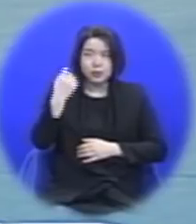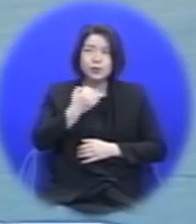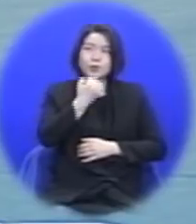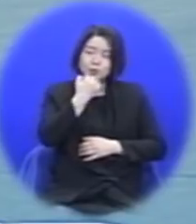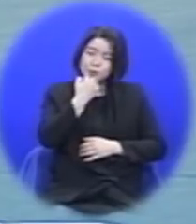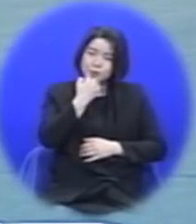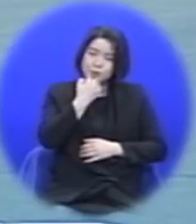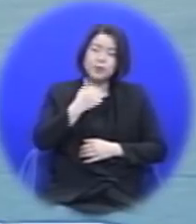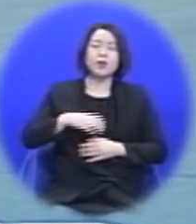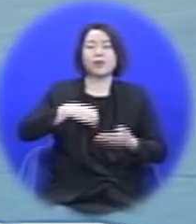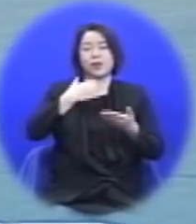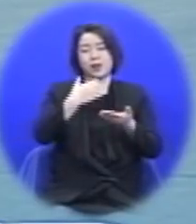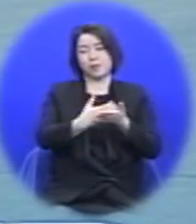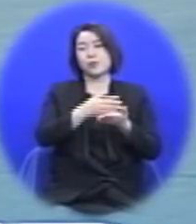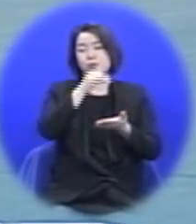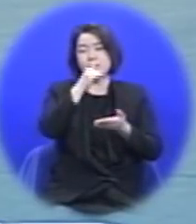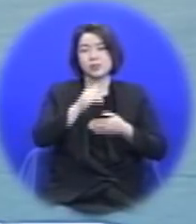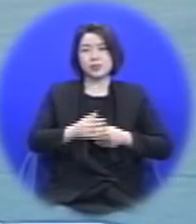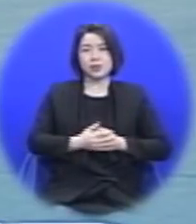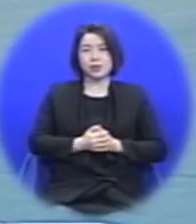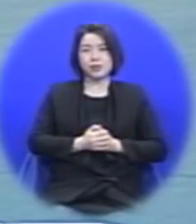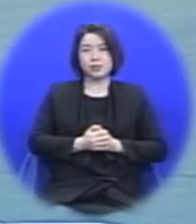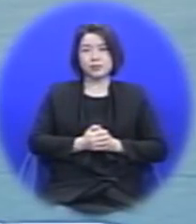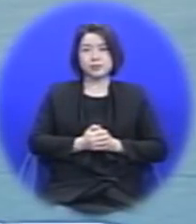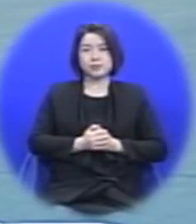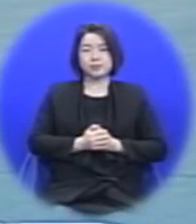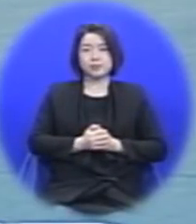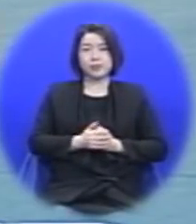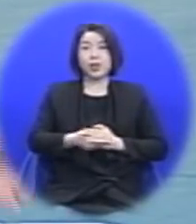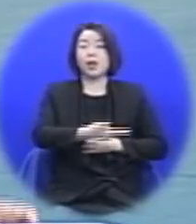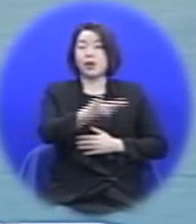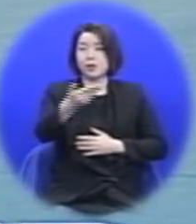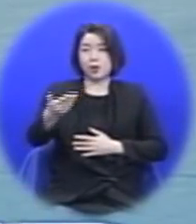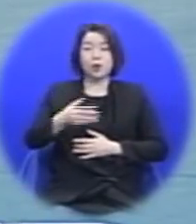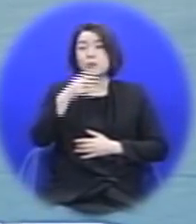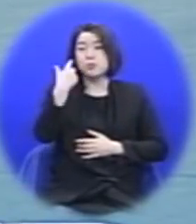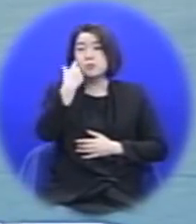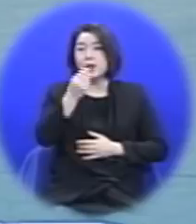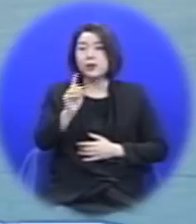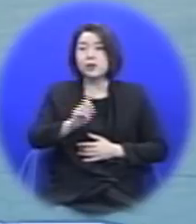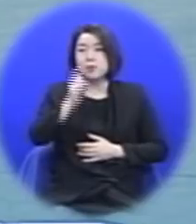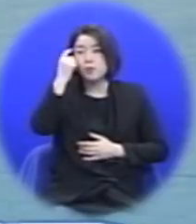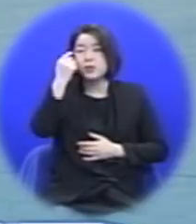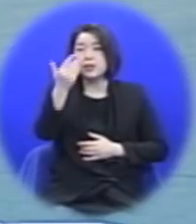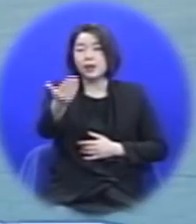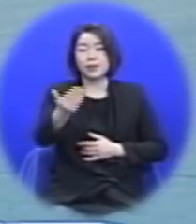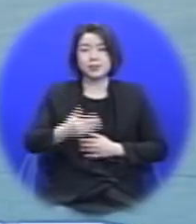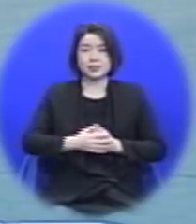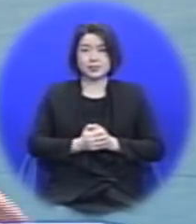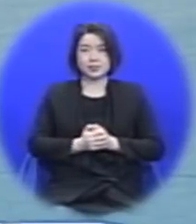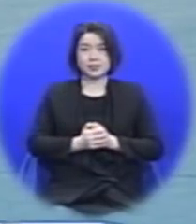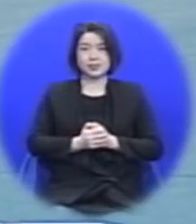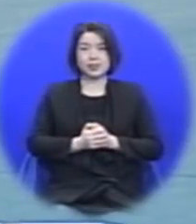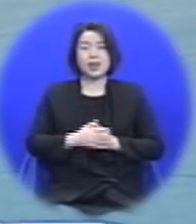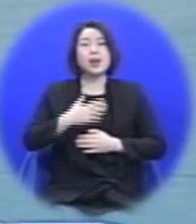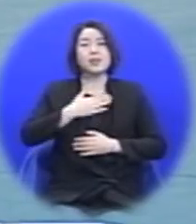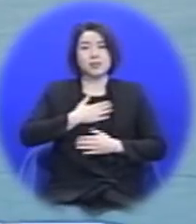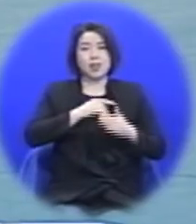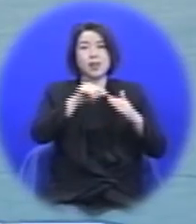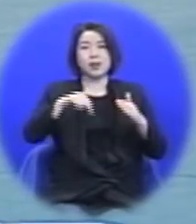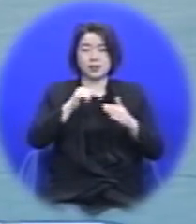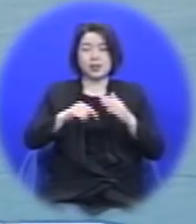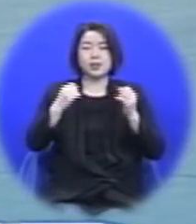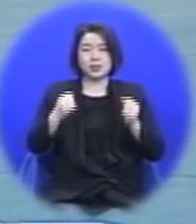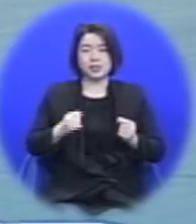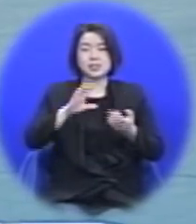했고 감동도 받았습니다. 여러분, 여러분의 매력이 뭡니까? 내 안에 계신